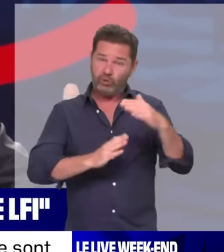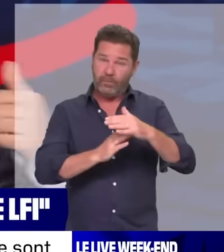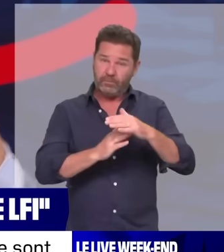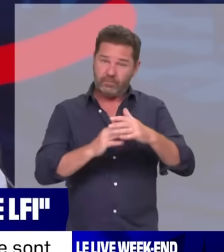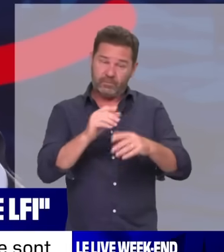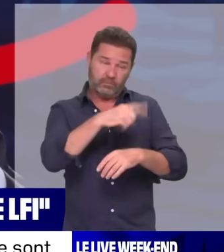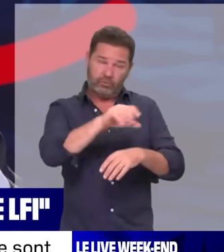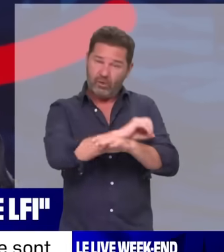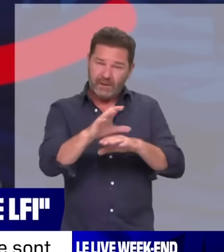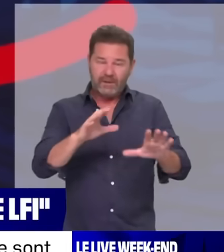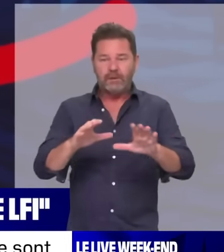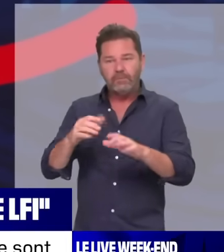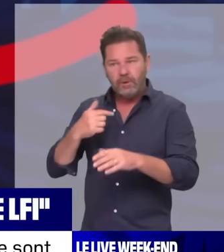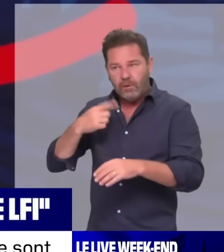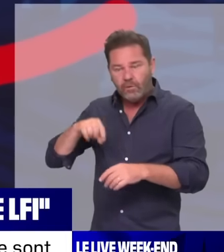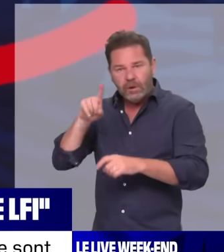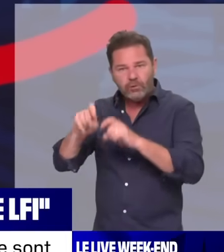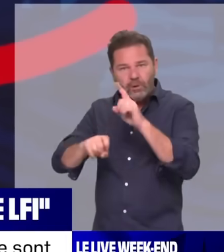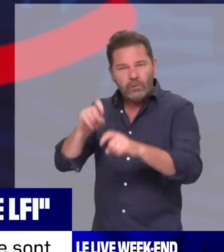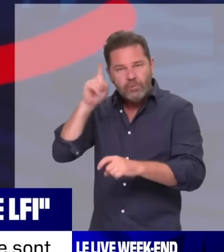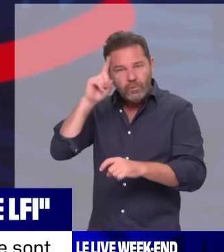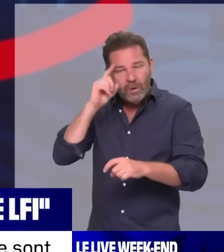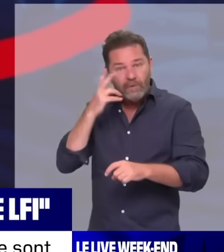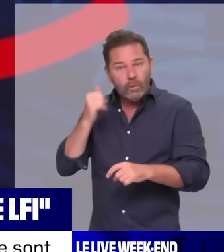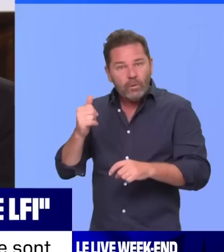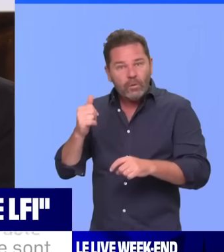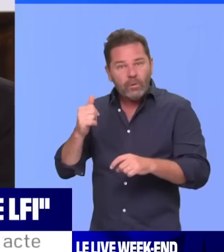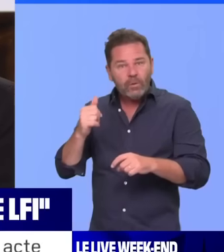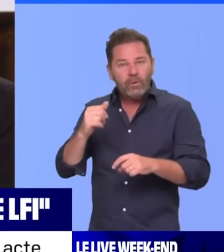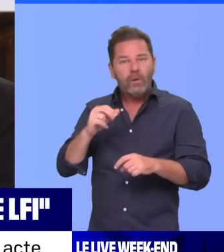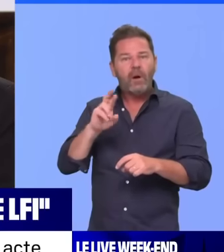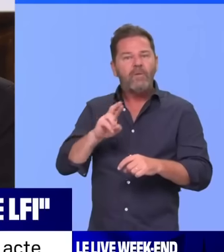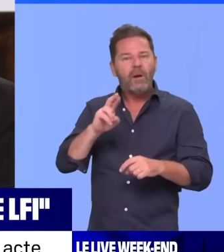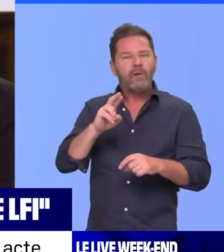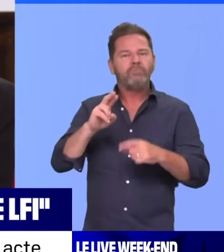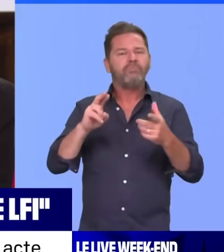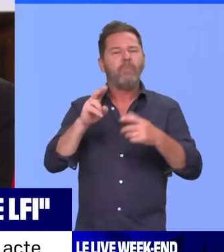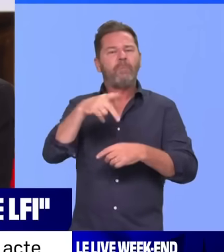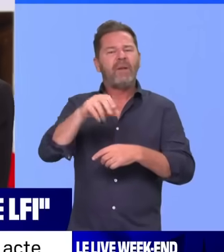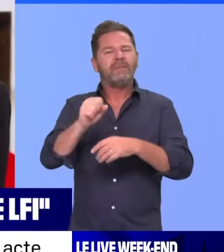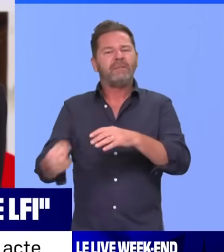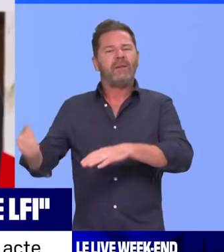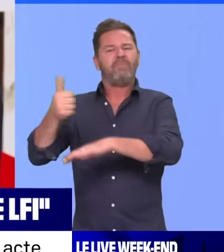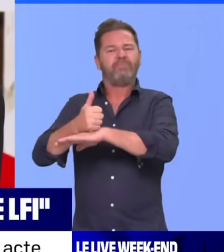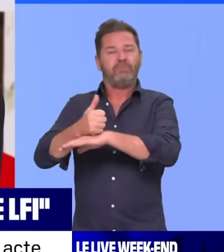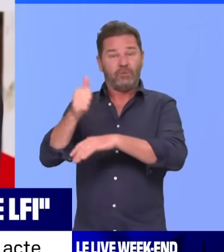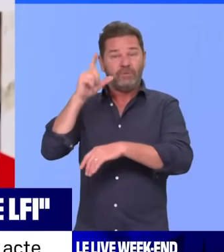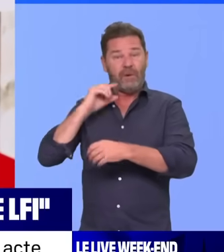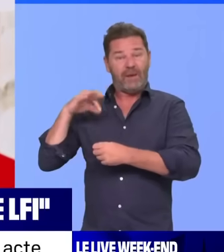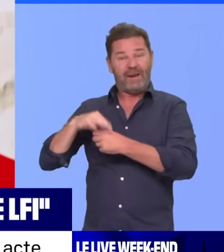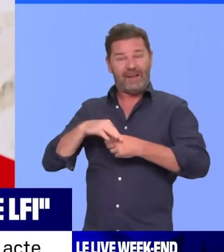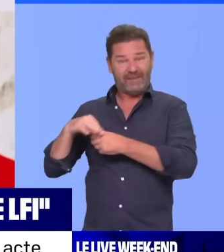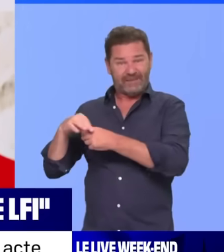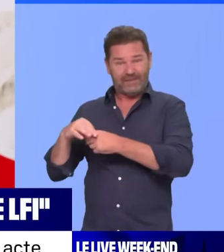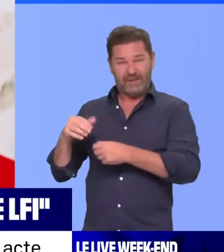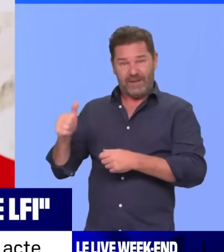stop si on vous pose ces questions là vous avez vu cette séquence de raphaë gluxman en campagne interpellé par une électrice qui dit je ne veux pas votre